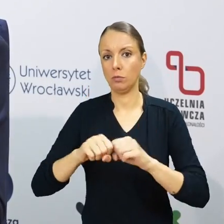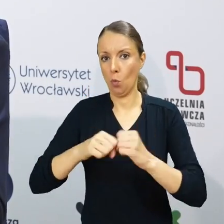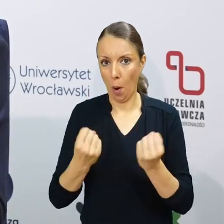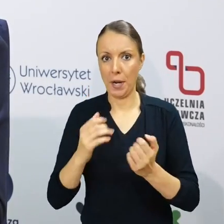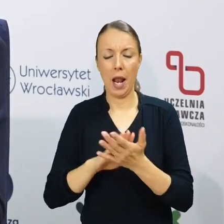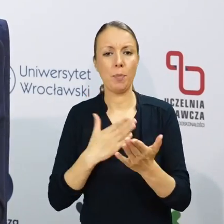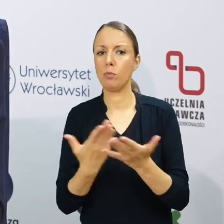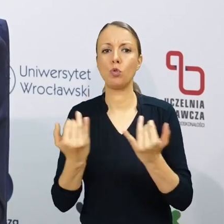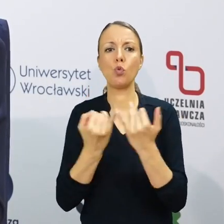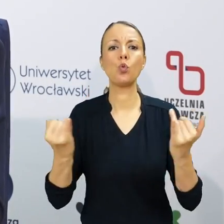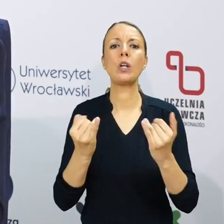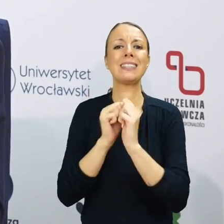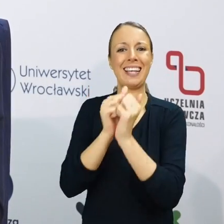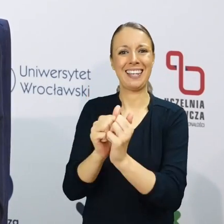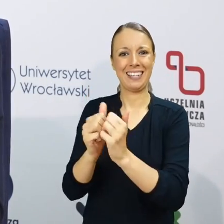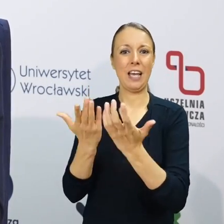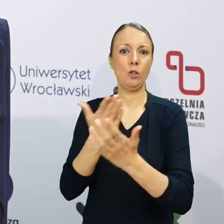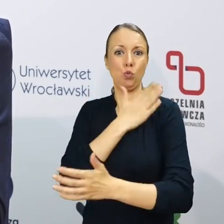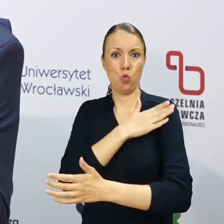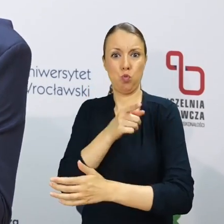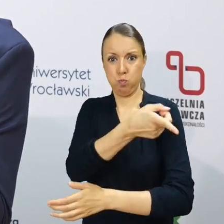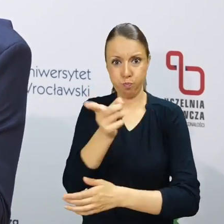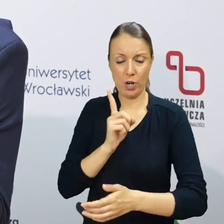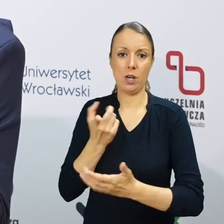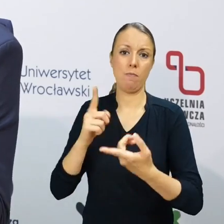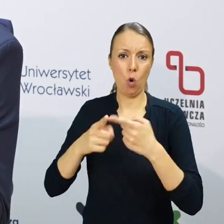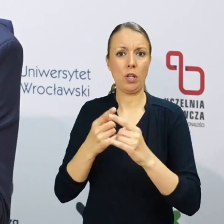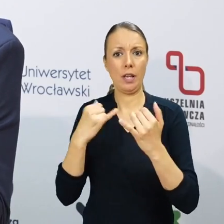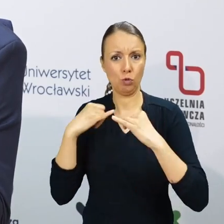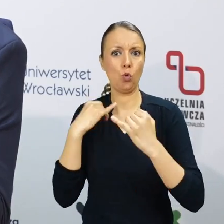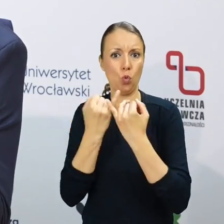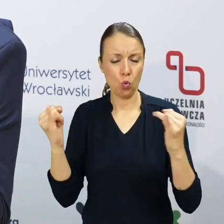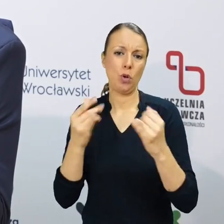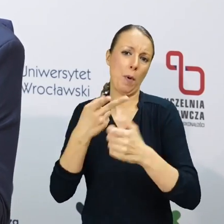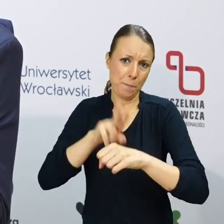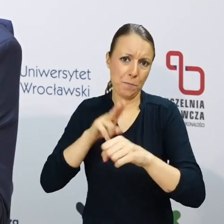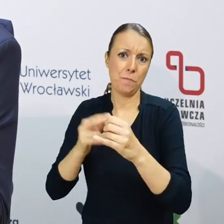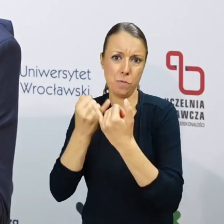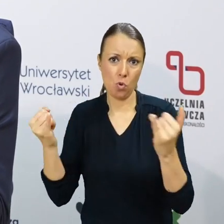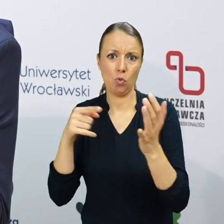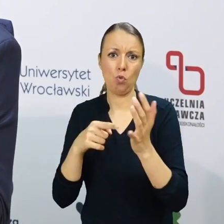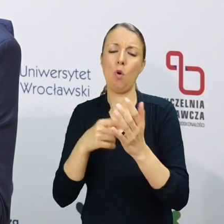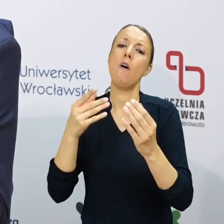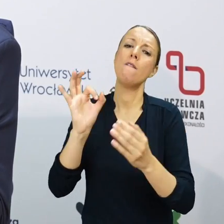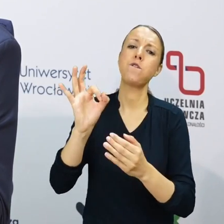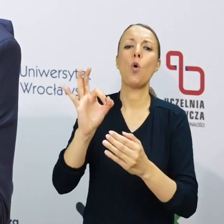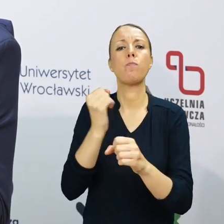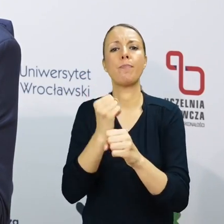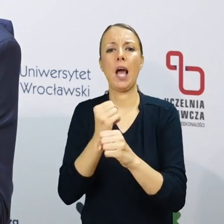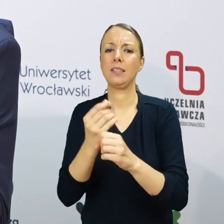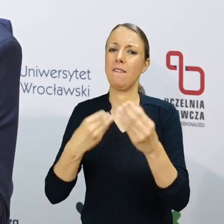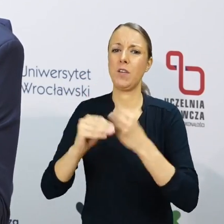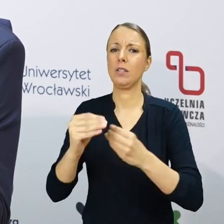zadań służbom, bo będą musiały odpowiadać na wniosek zamiast ścigać przestępców. To utrudnienie.